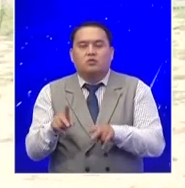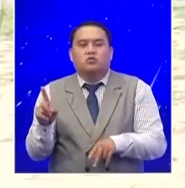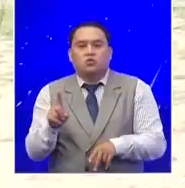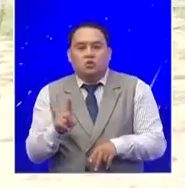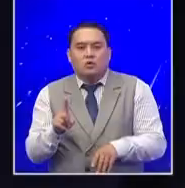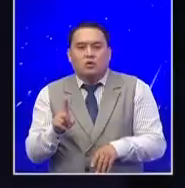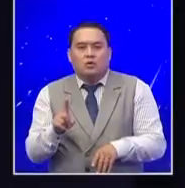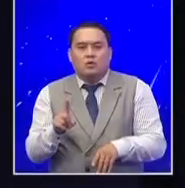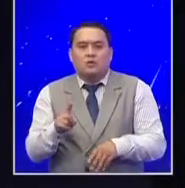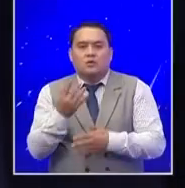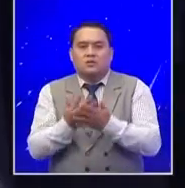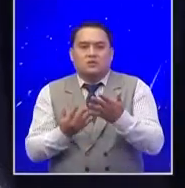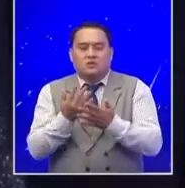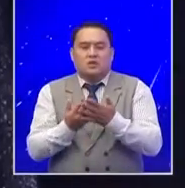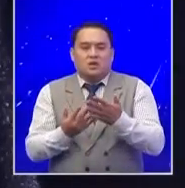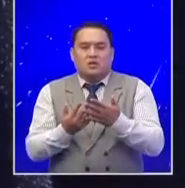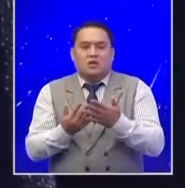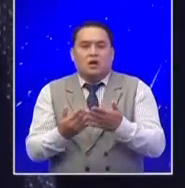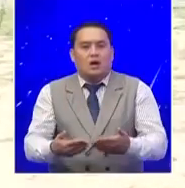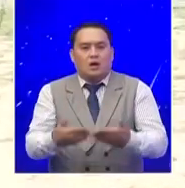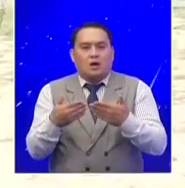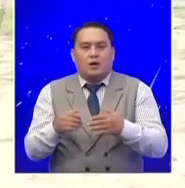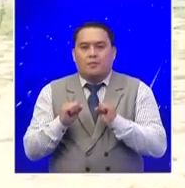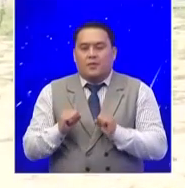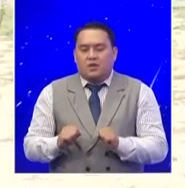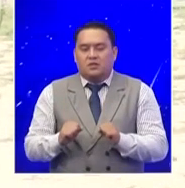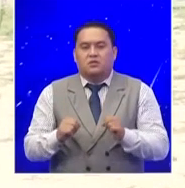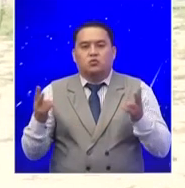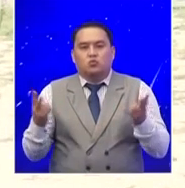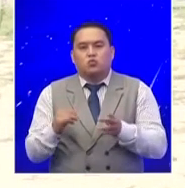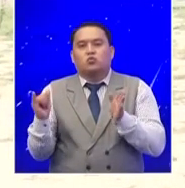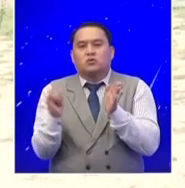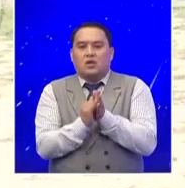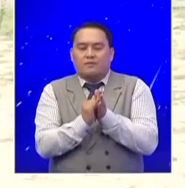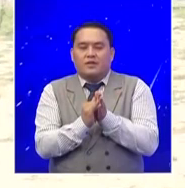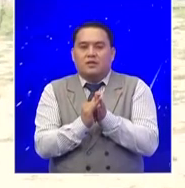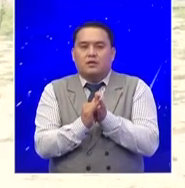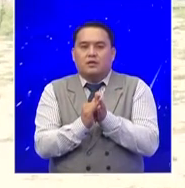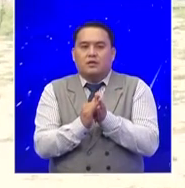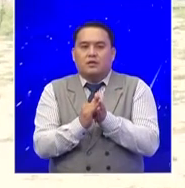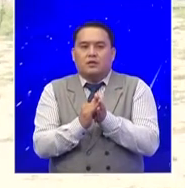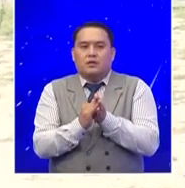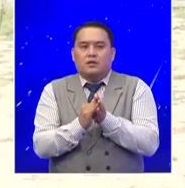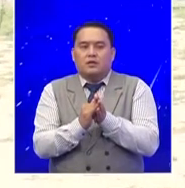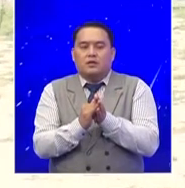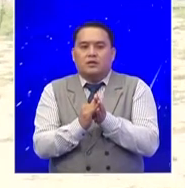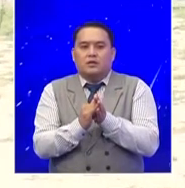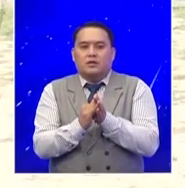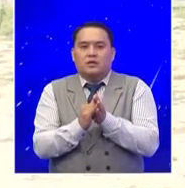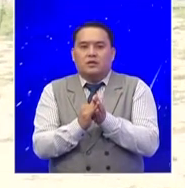на москитные сетки. Есть специальные решетки, также и блокираторы, которые не допускают